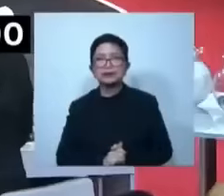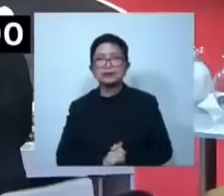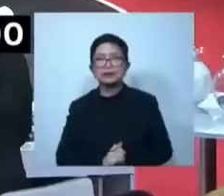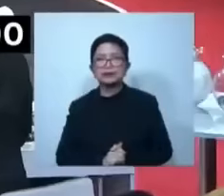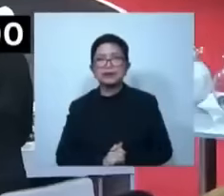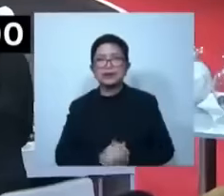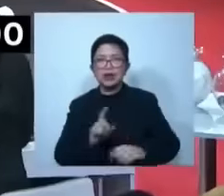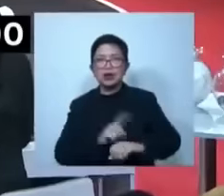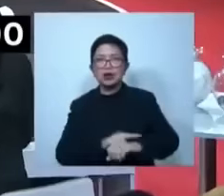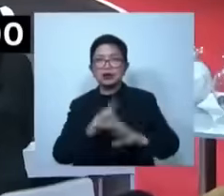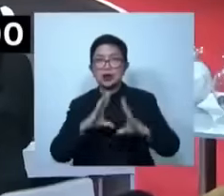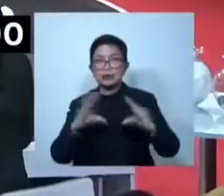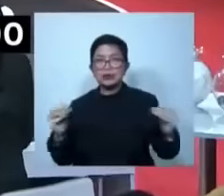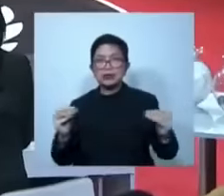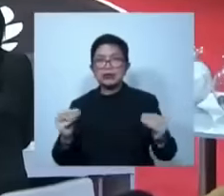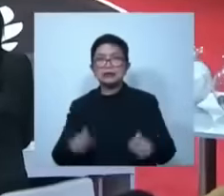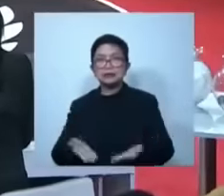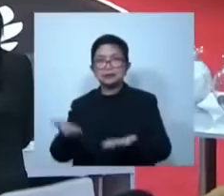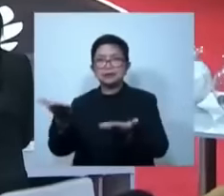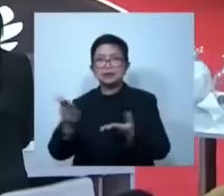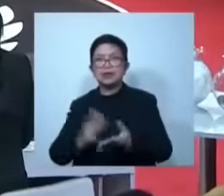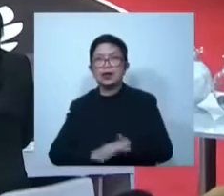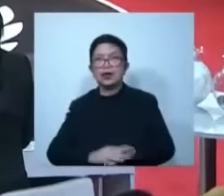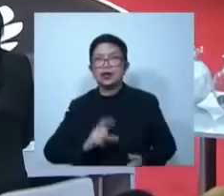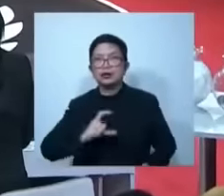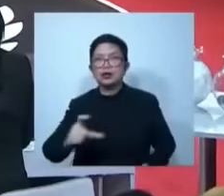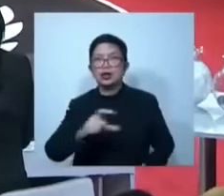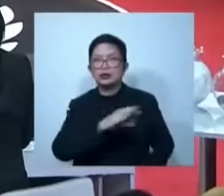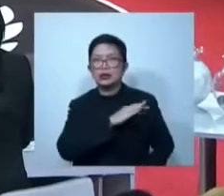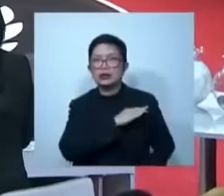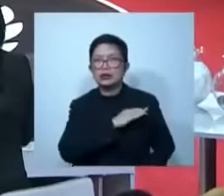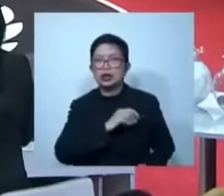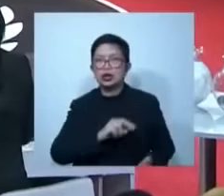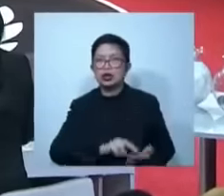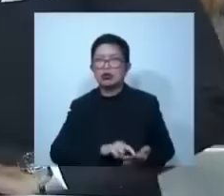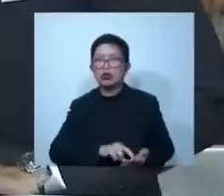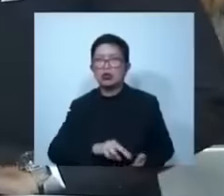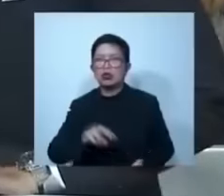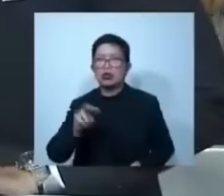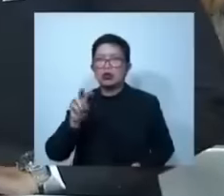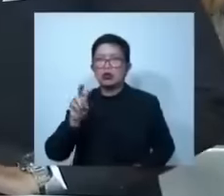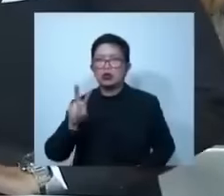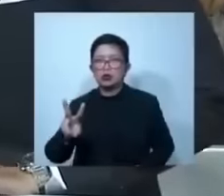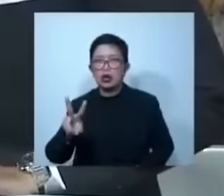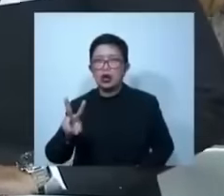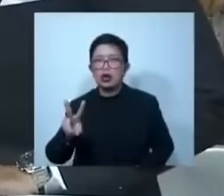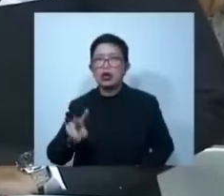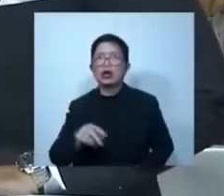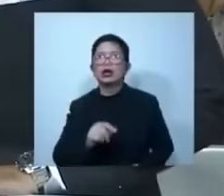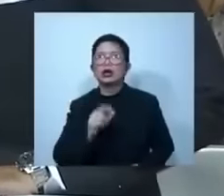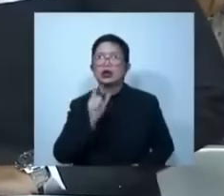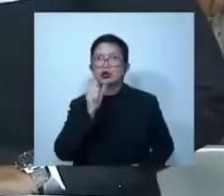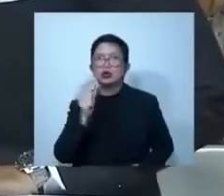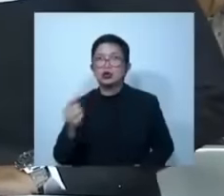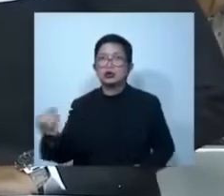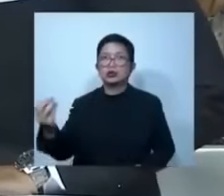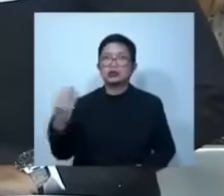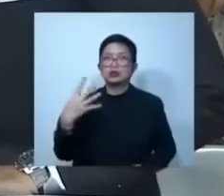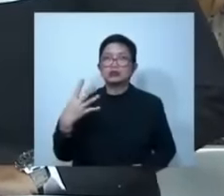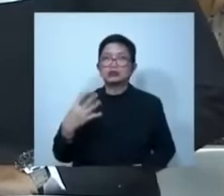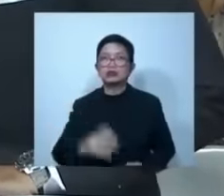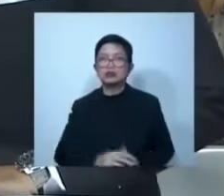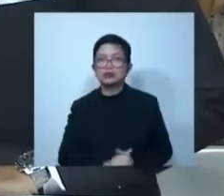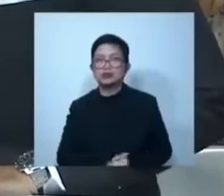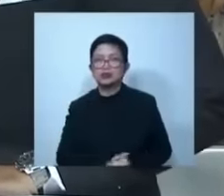Baik, waktu habis. Selanjutnya kami persilakan kepada calon presiden nomor urut 2 untuk merespon tanggapan dari calon presiden